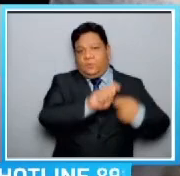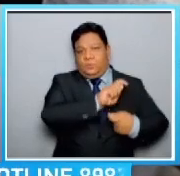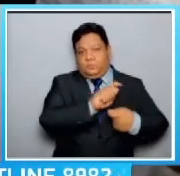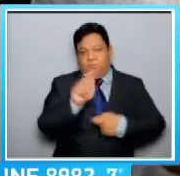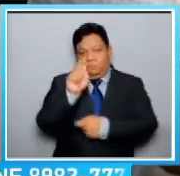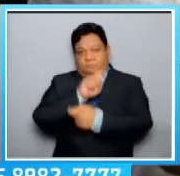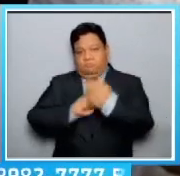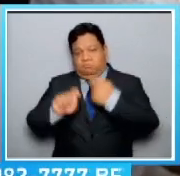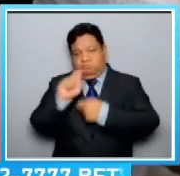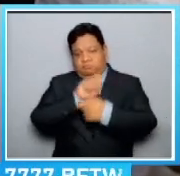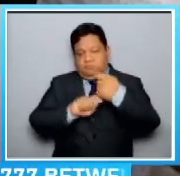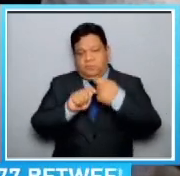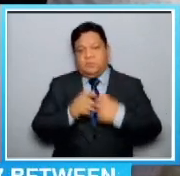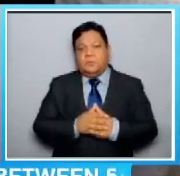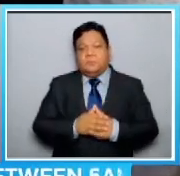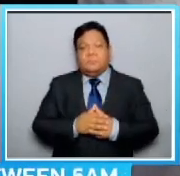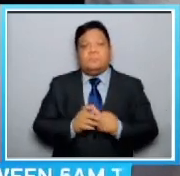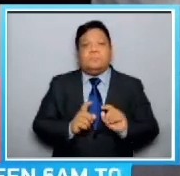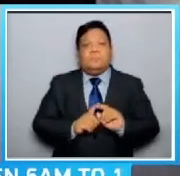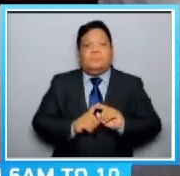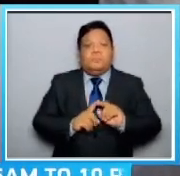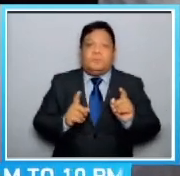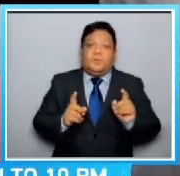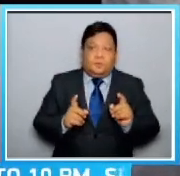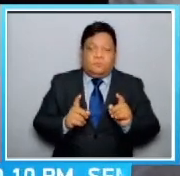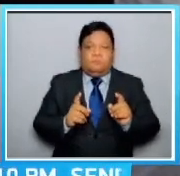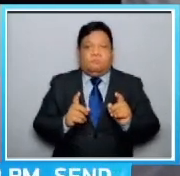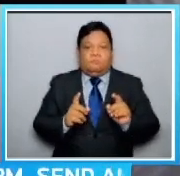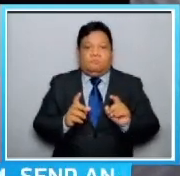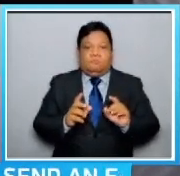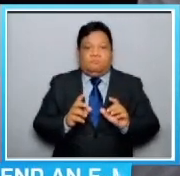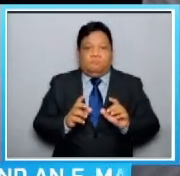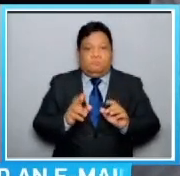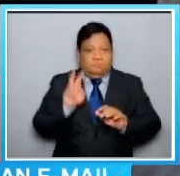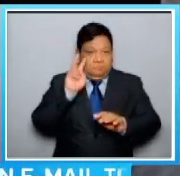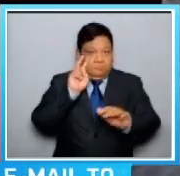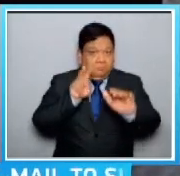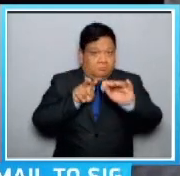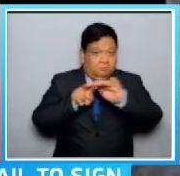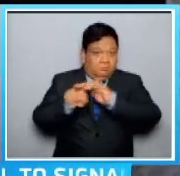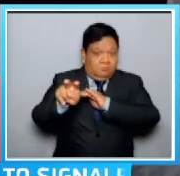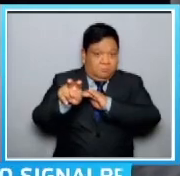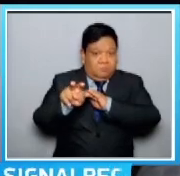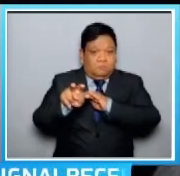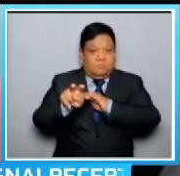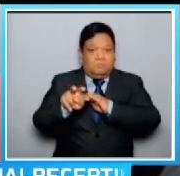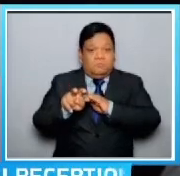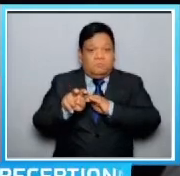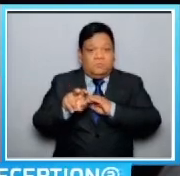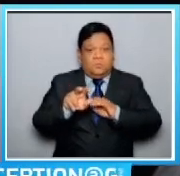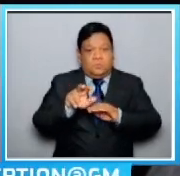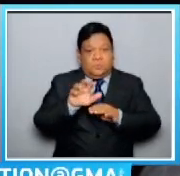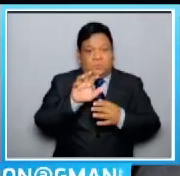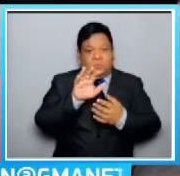although sa prediction natin ay maglo-low pressures na lang siya,